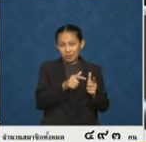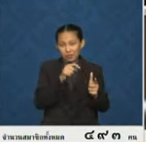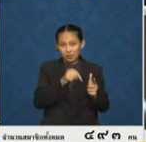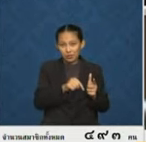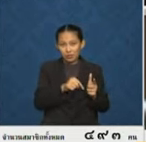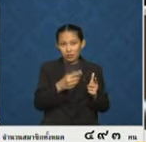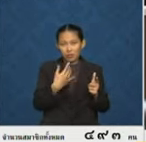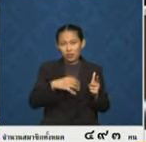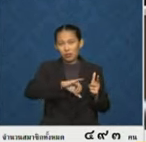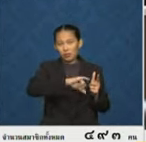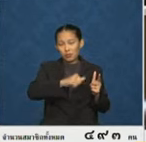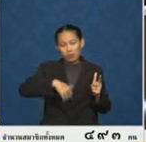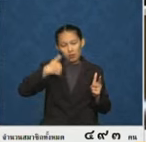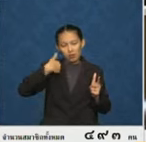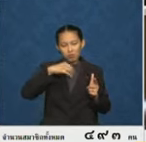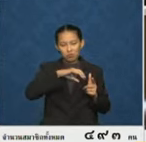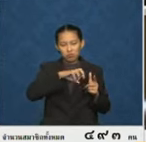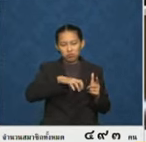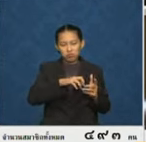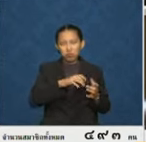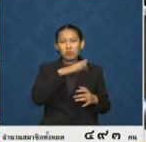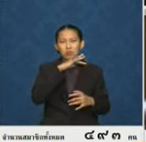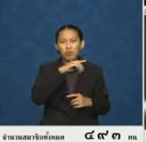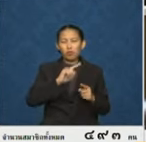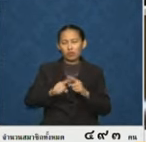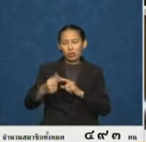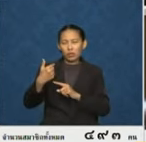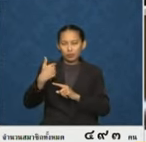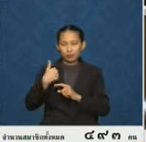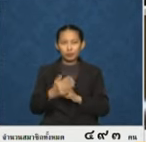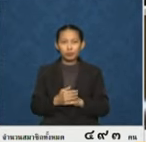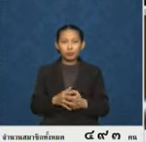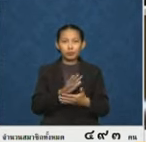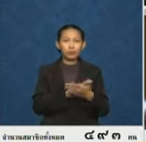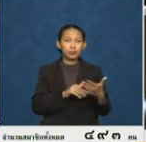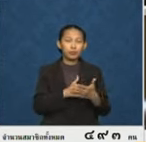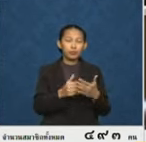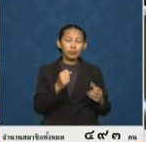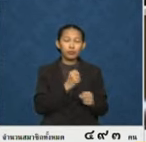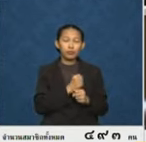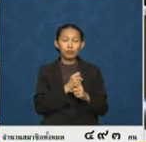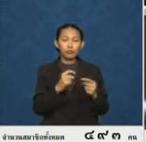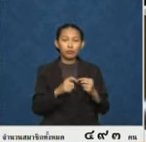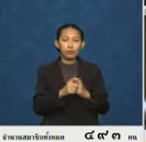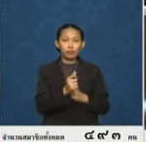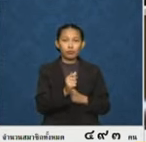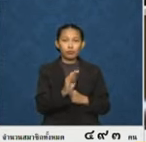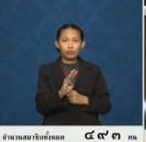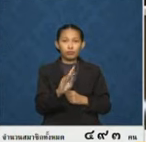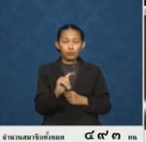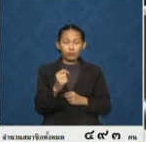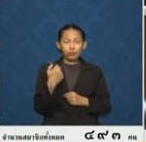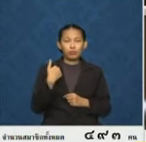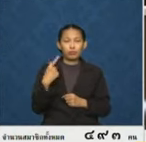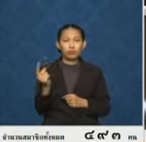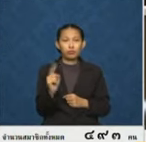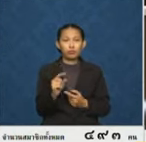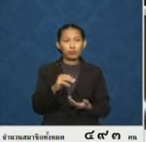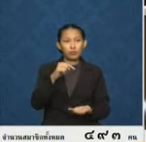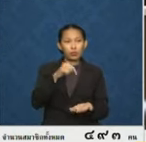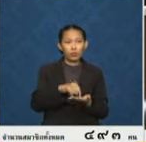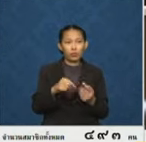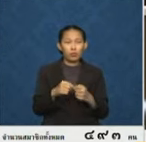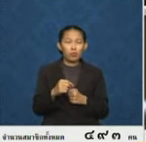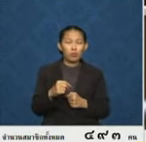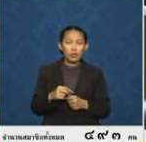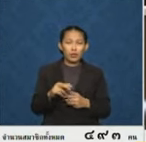การตกตะกอนเป็นอย่างมากสำหรับแผนงานนะคะทางเทศบาลตำบลปรางกู่อำเภอปรางกู่ก็ได้ลงไว้ในไทยว